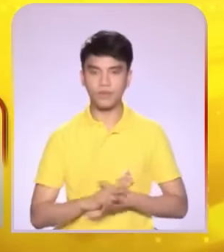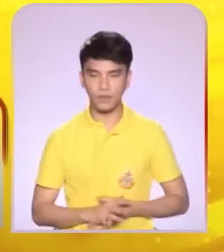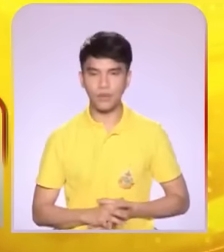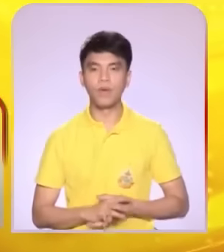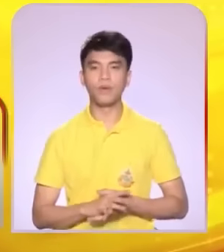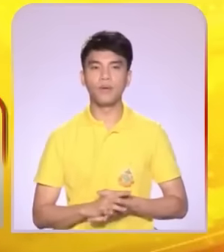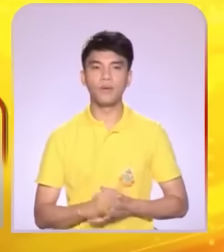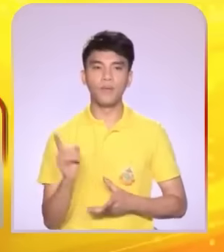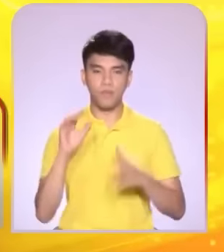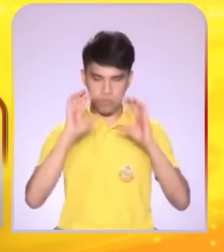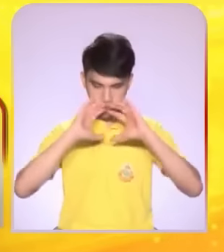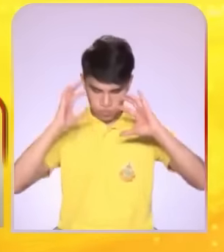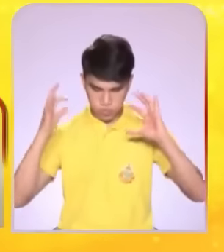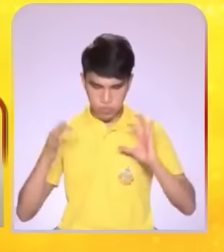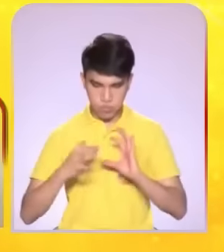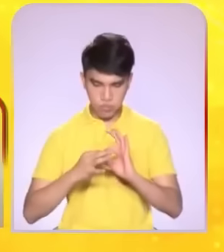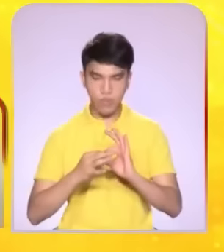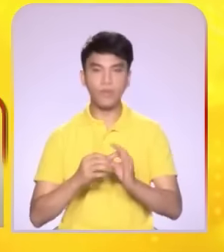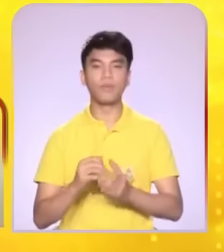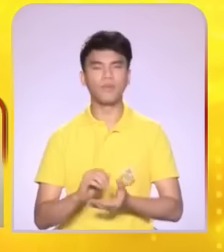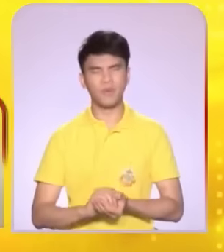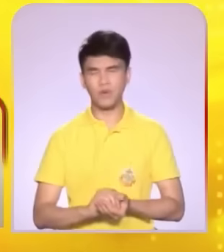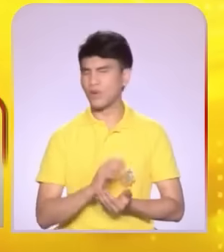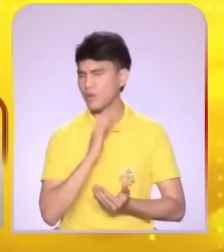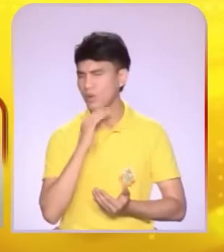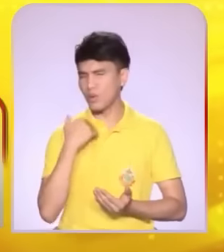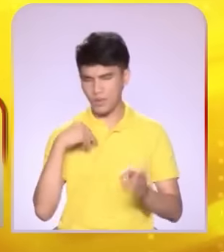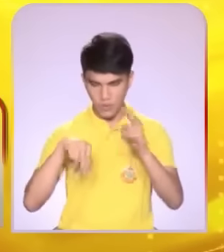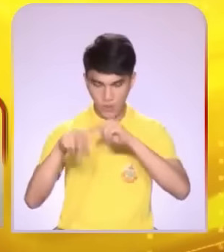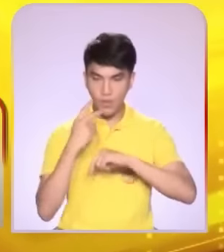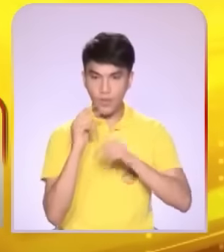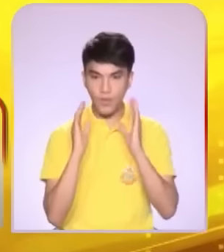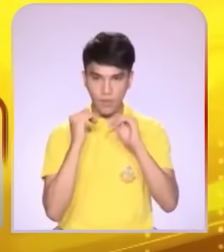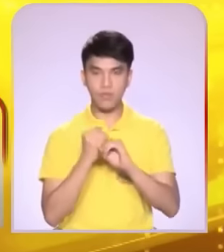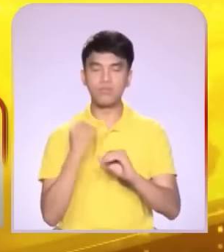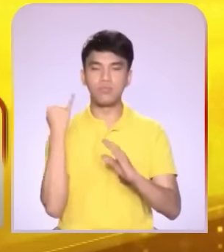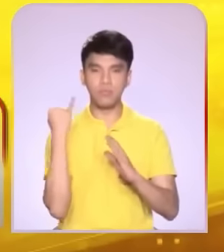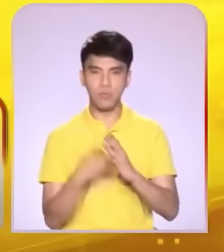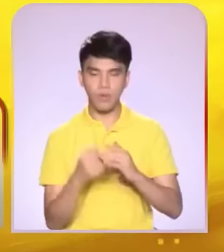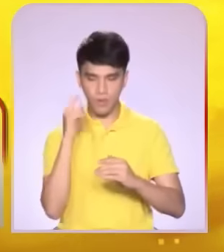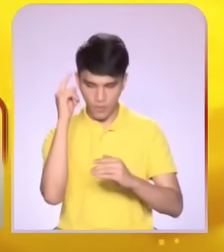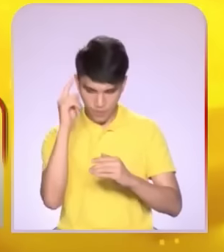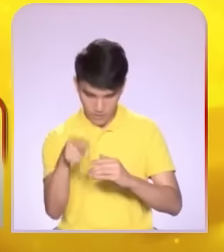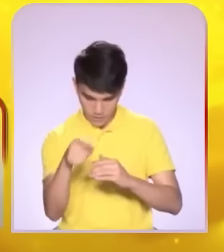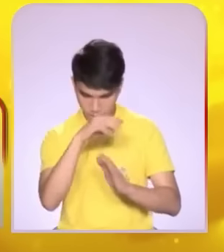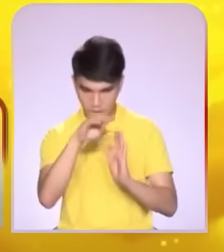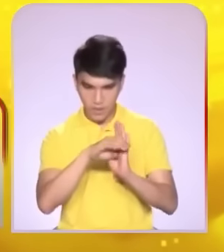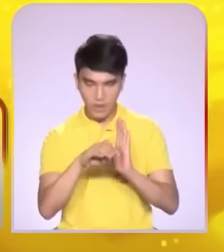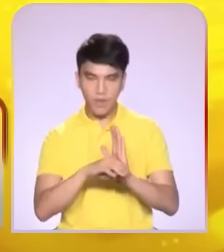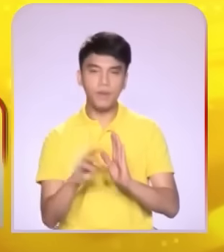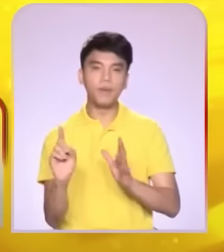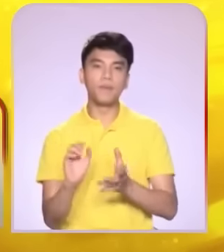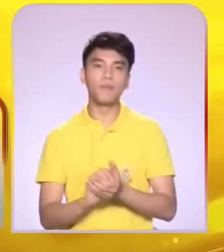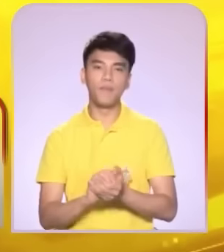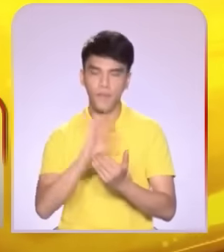ส่วนการที่มีเจ้าหน้าที่รัฐเข้าไปเกี่ยวข้องในคดีนี้เนี่ยหากมีการตรวจสอบพบเจ้าหน้าที่เข้าไปเกี่ยวข้องจริงก็ต้องดำเนินการให้เต็มที่นะค